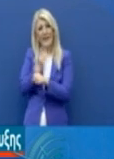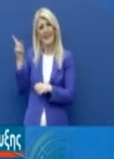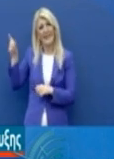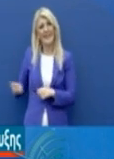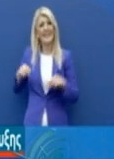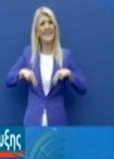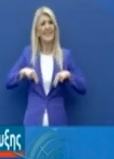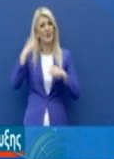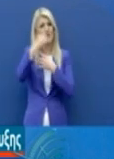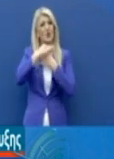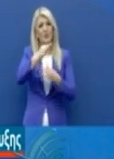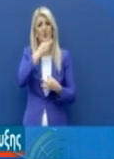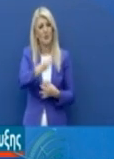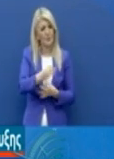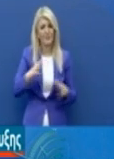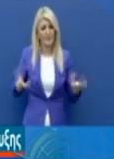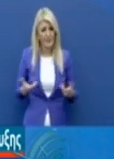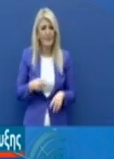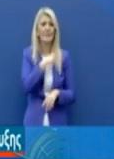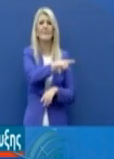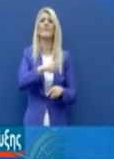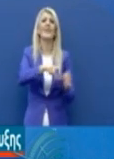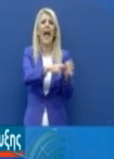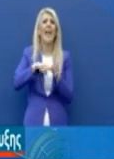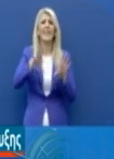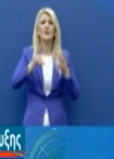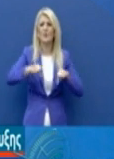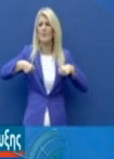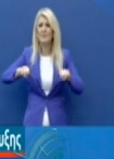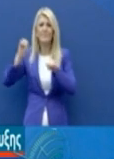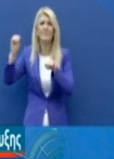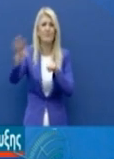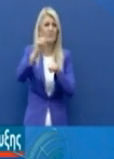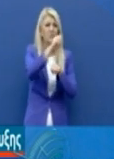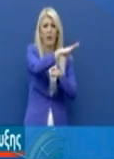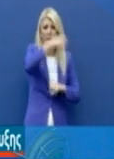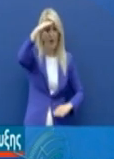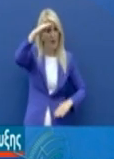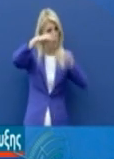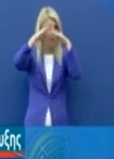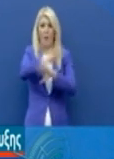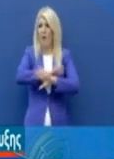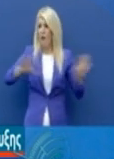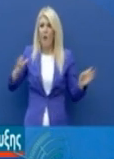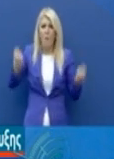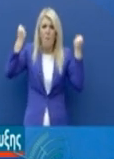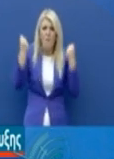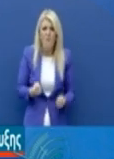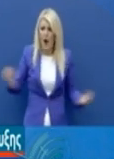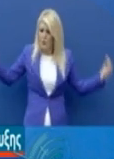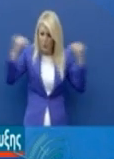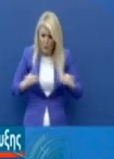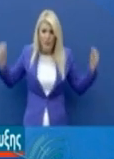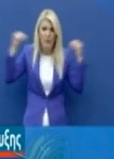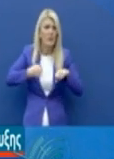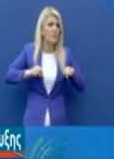διότι οι υπηρεσίες των ταχυμεταφορών έχουν βρεθεί στα όρια της λειτουργίας τους. Πολλές πλέον δεν παραλαμβάνουν παραγγελίες ή παραδίδουν